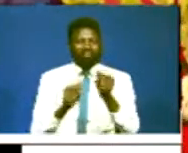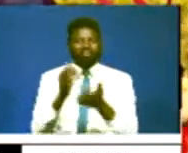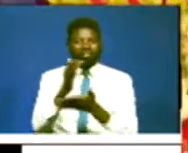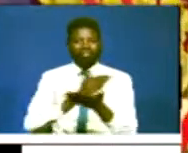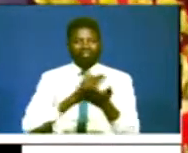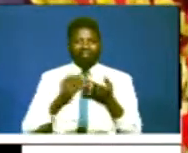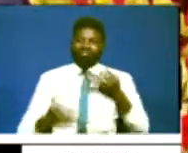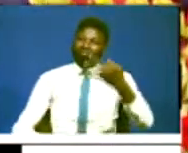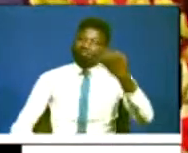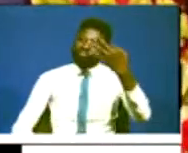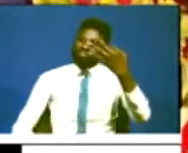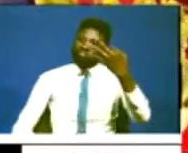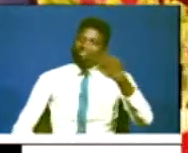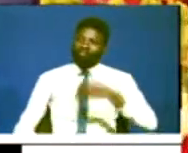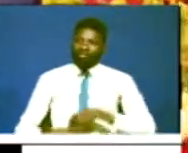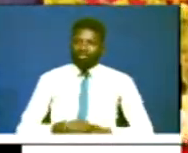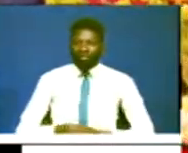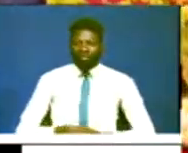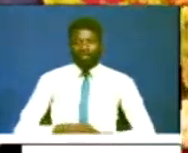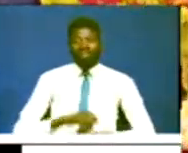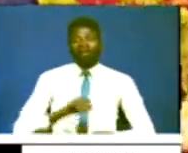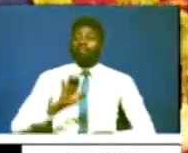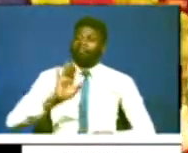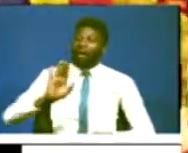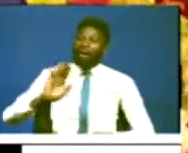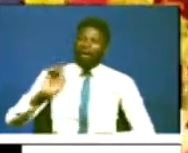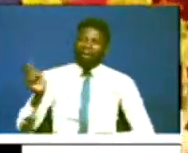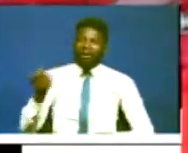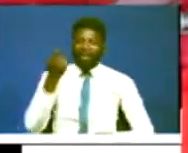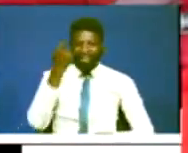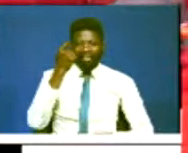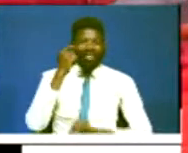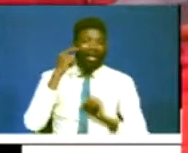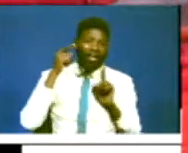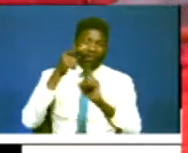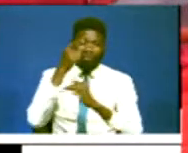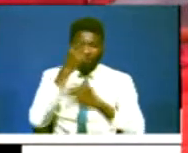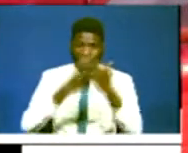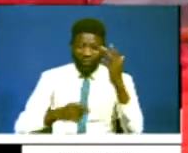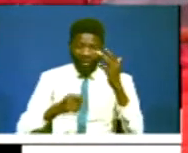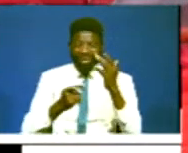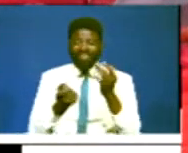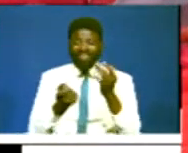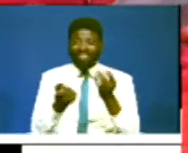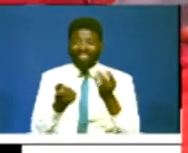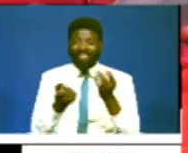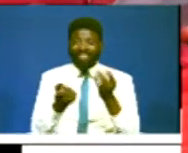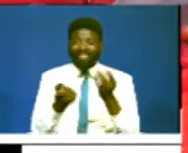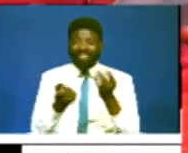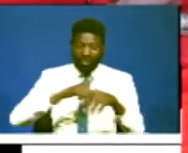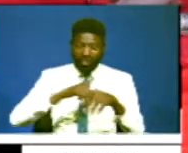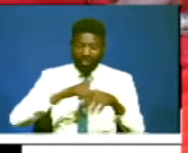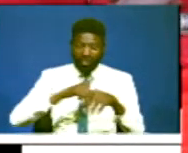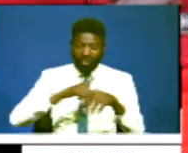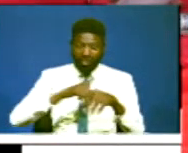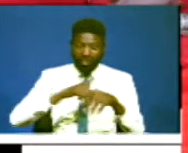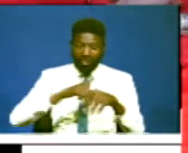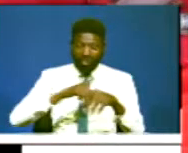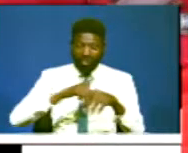The president's interest in tea ni ile majani chai ya peke yake, kusema ongeza hii room.